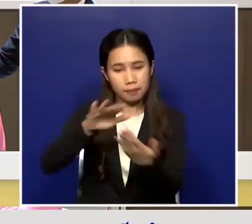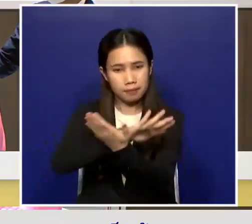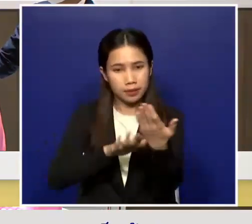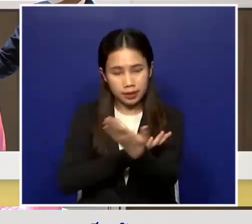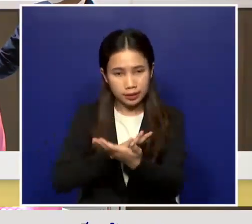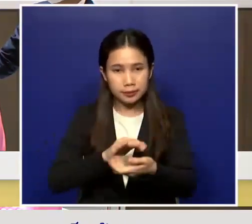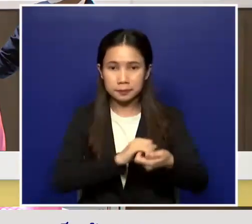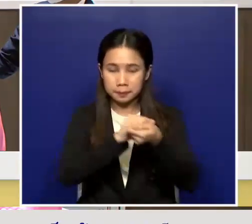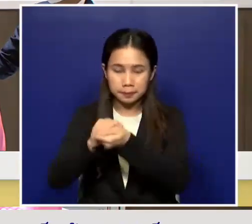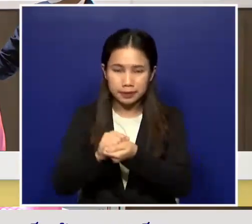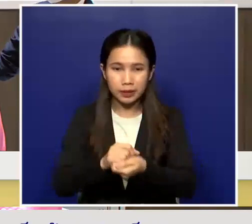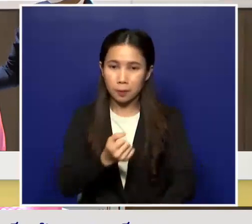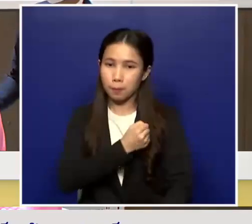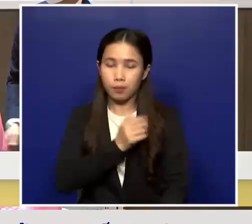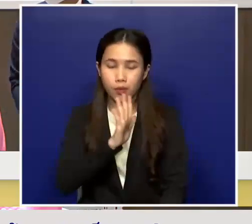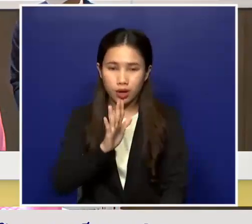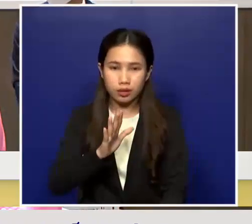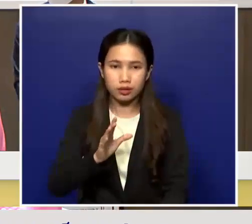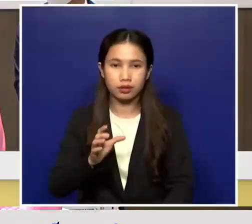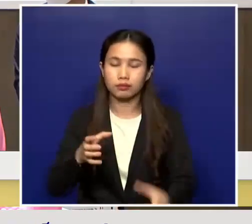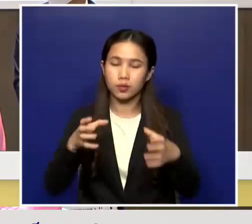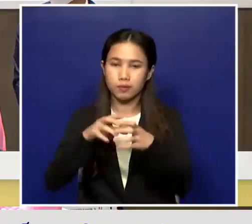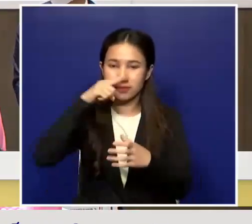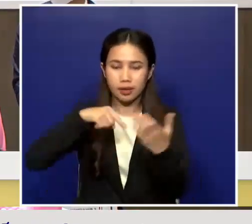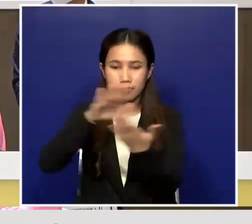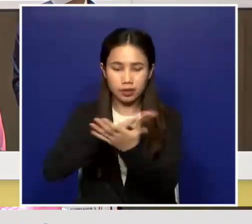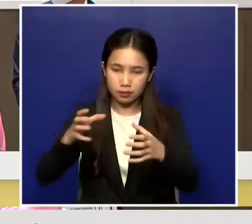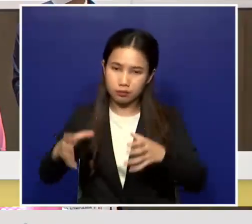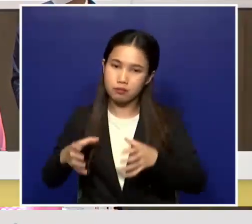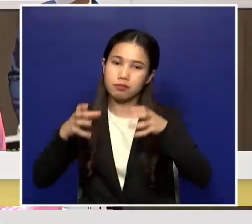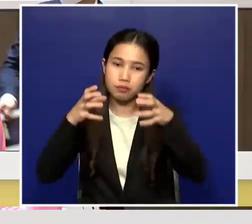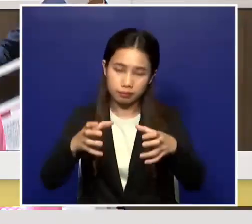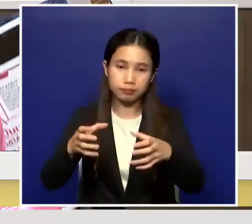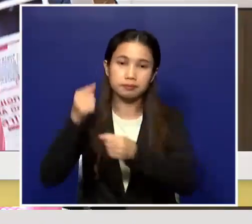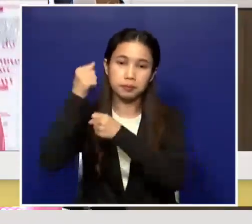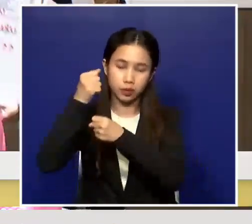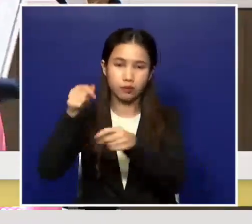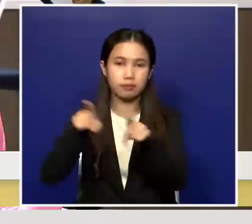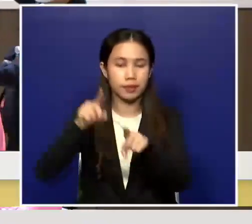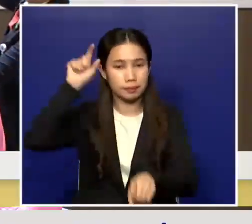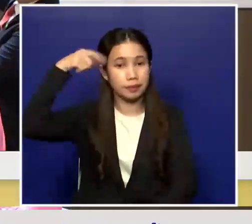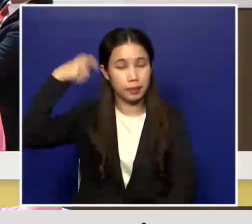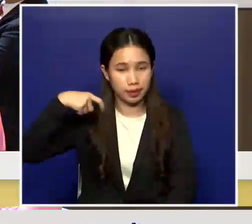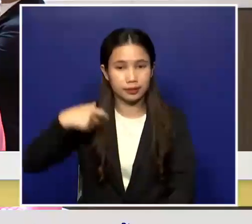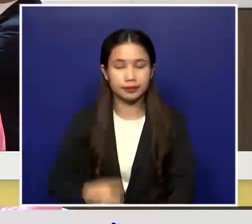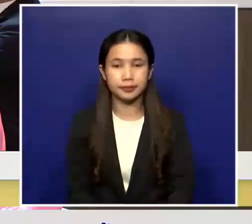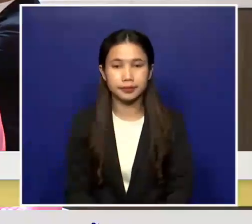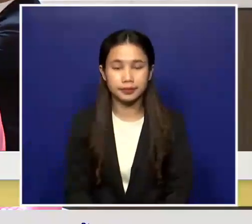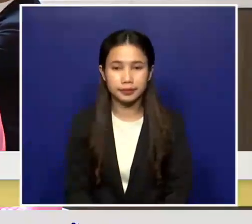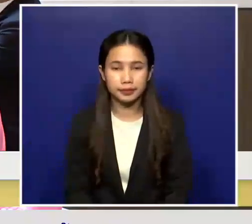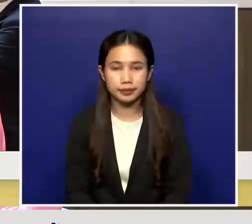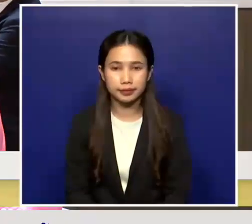แบบนี้จนเหลืออดเนี่ยผมว่าประชาชนออกมาไม่แพ้พม่านะคนไทยใจสู้นะอ้าวต่อนี่ยัง